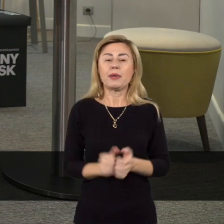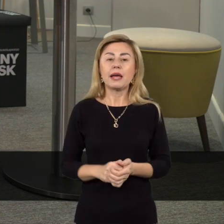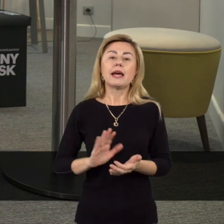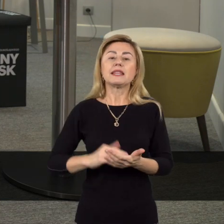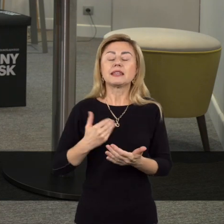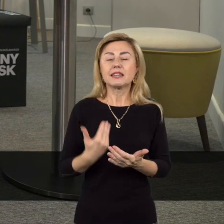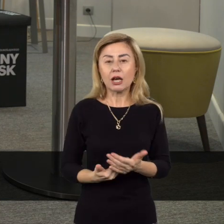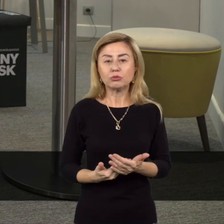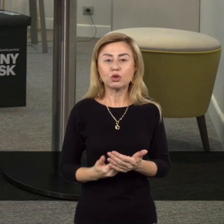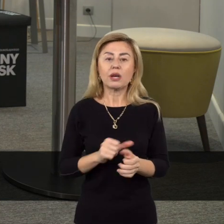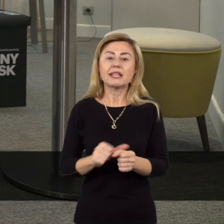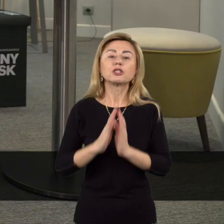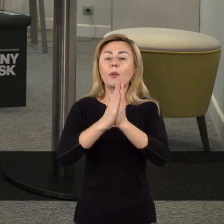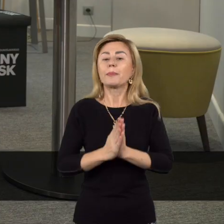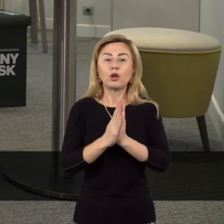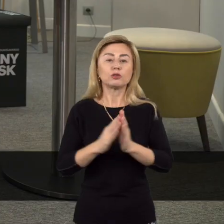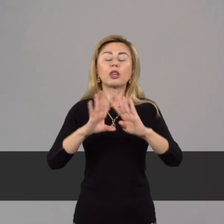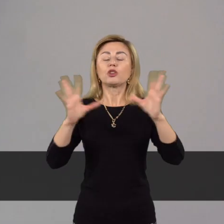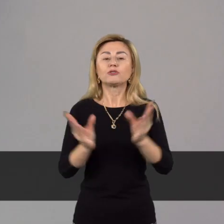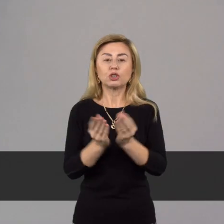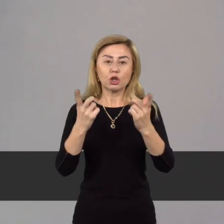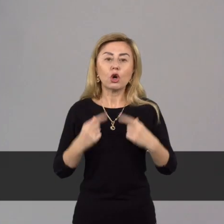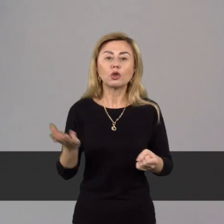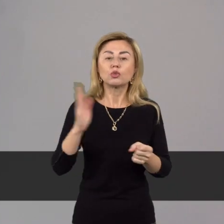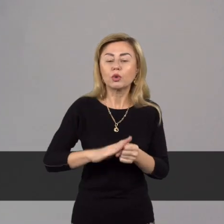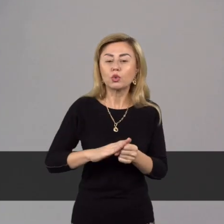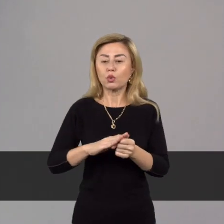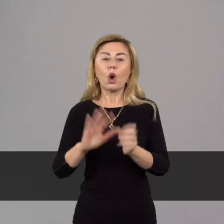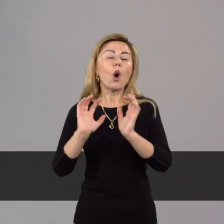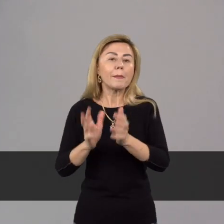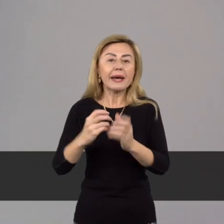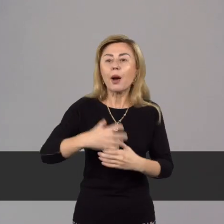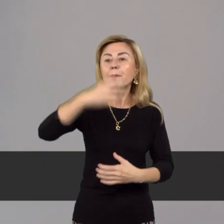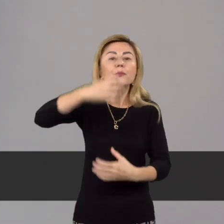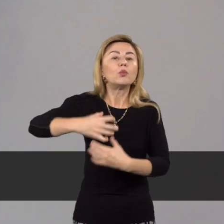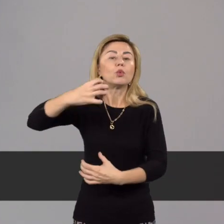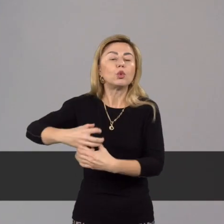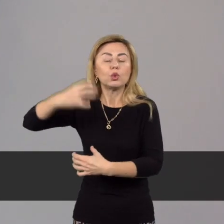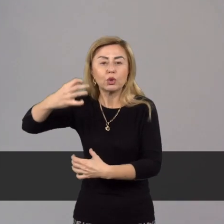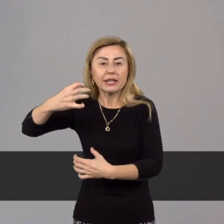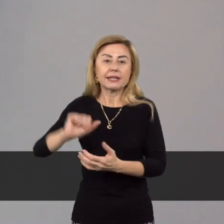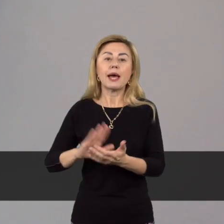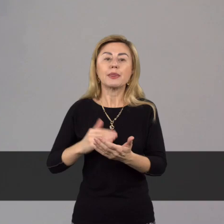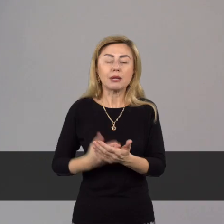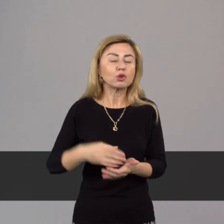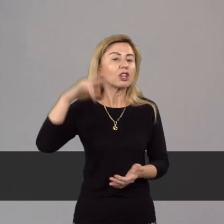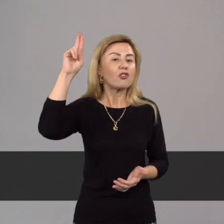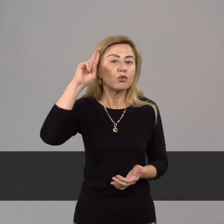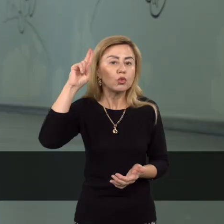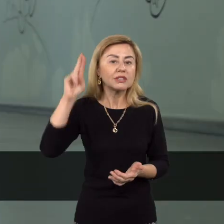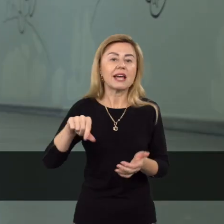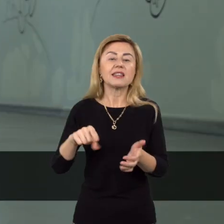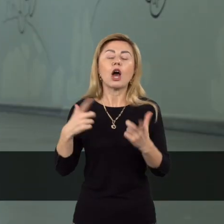darmo. Prośba do wszystkich, którzy administrują budynkami. Nie róbcie,